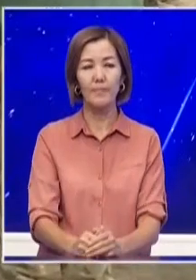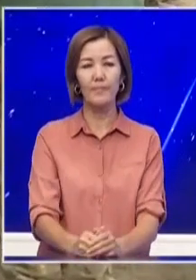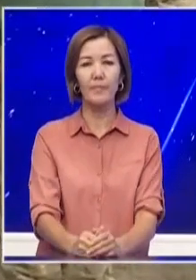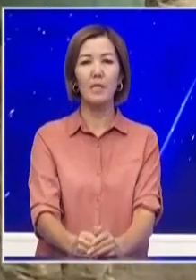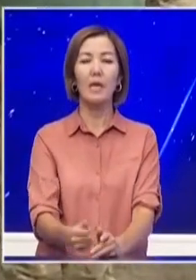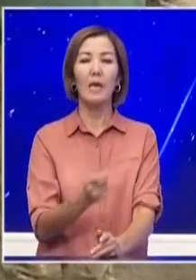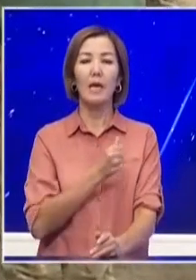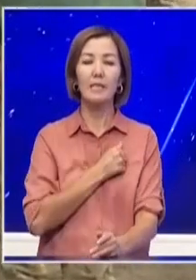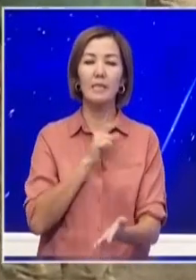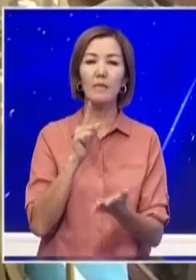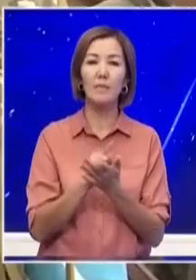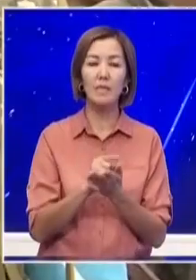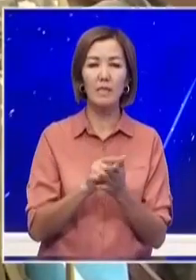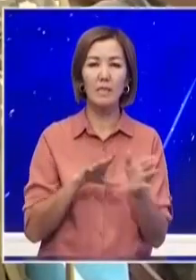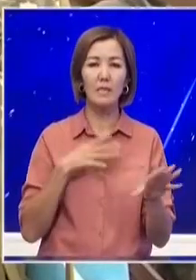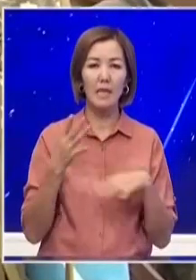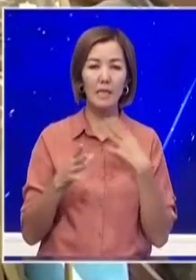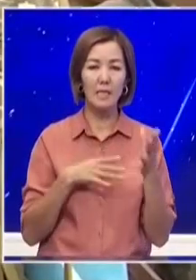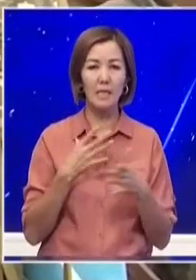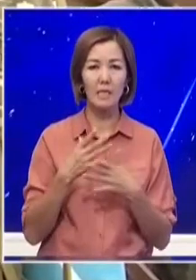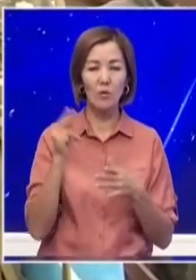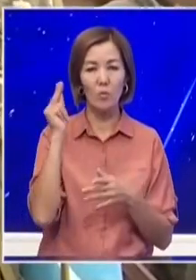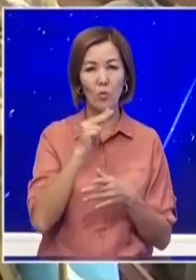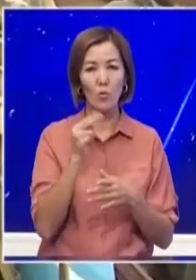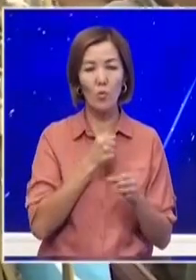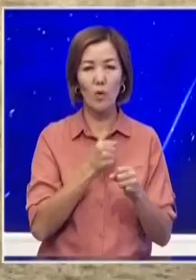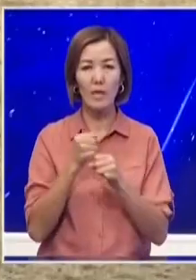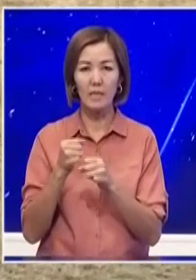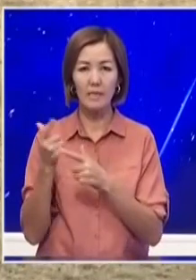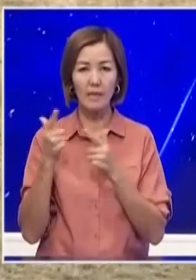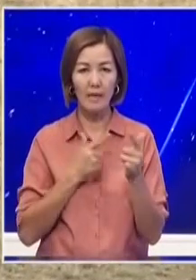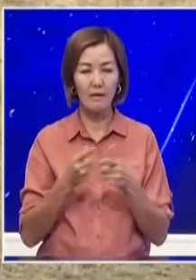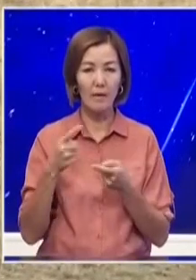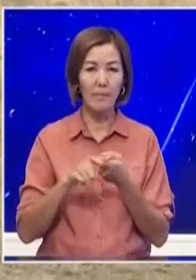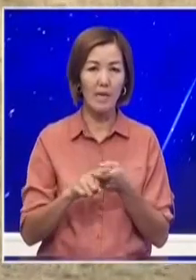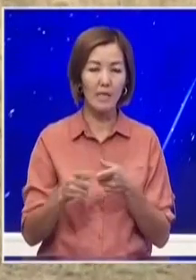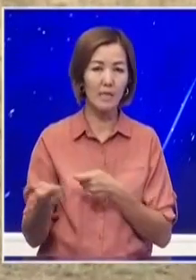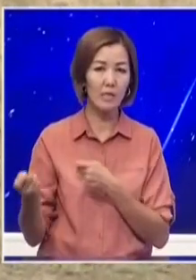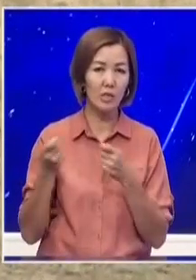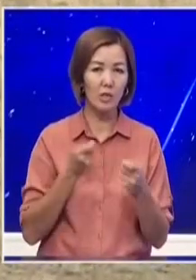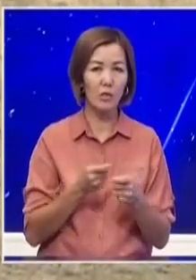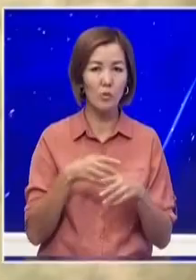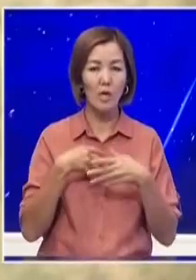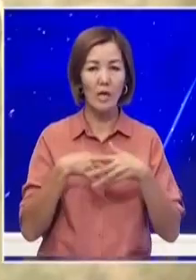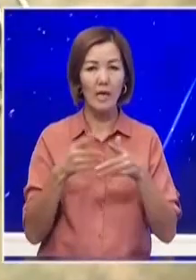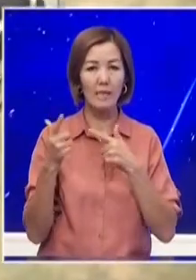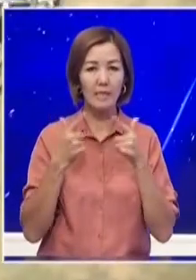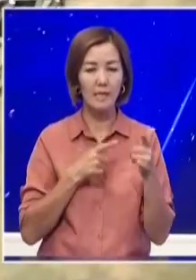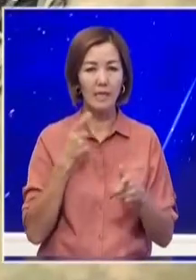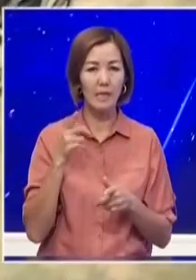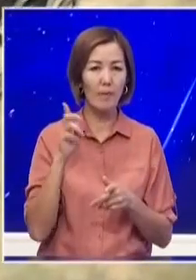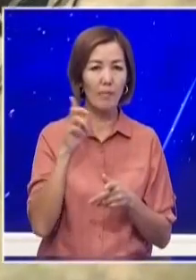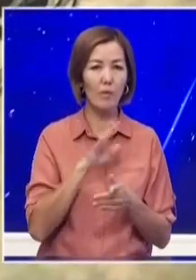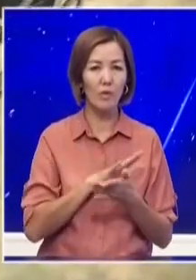Әскери міндеттілер арнайы дайындық барысында тактикалық және атыс даярлығы, байланыс жеткізу, саптық әзірлік, химиялық,